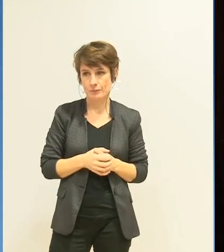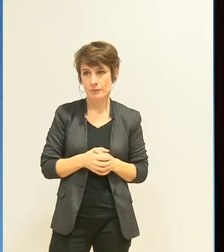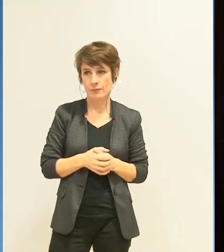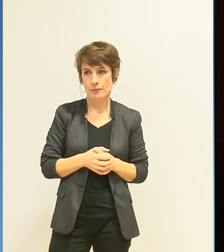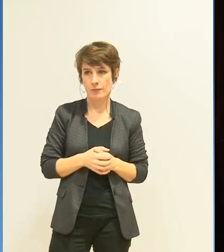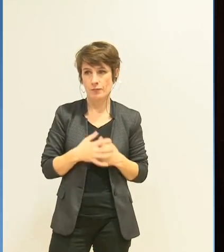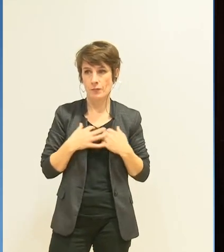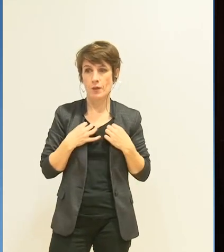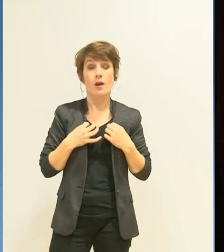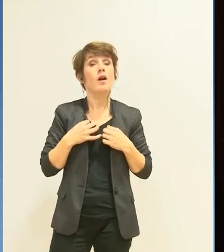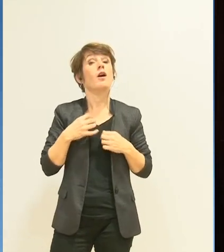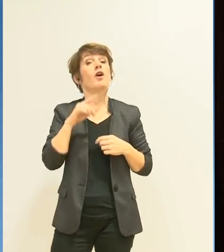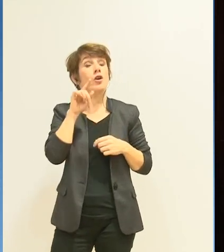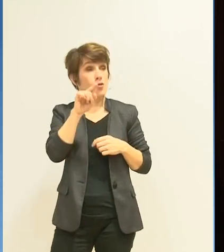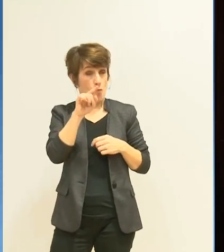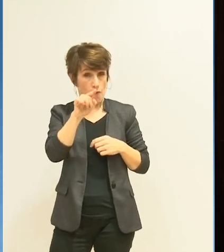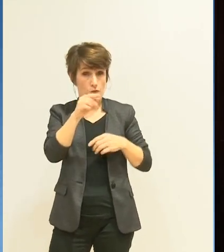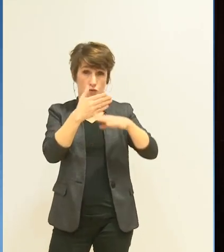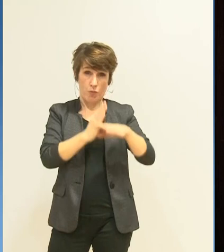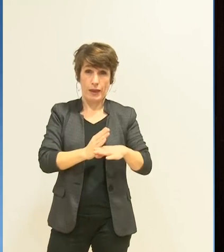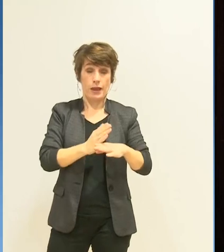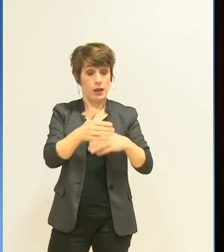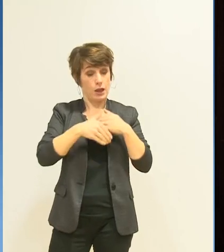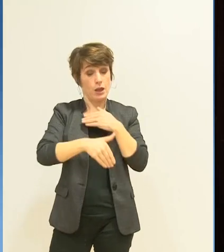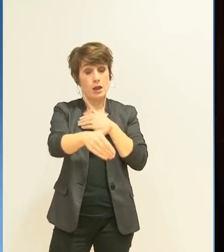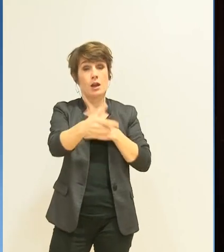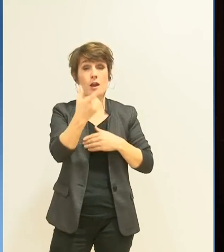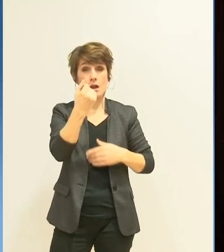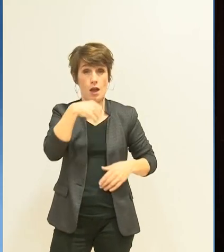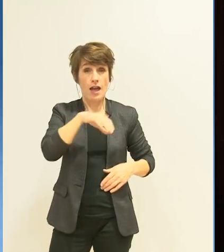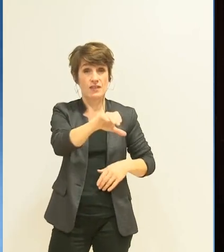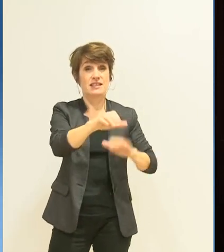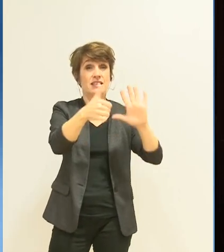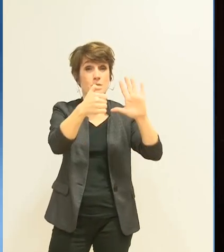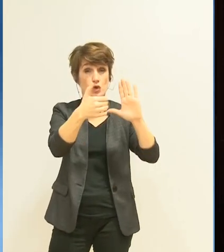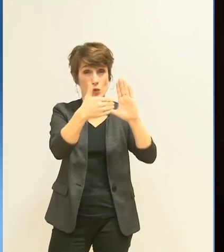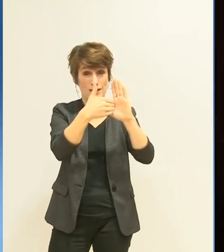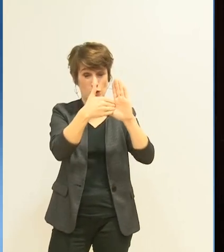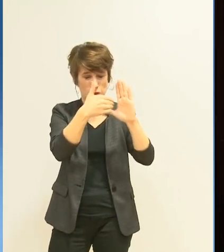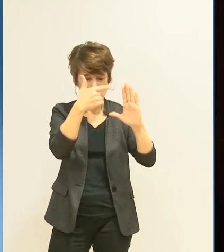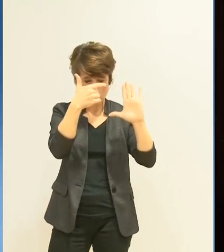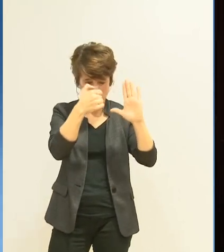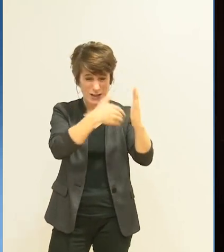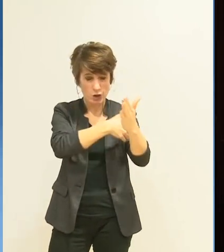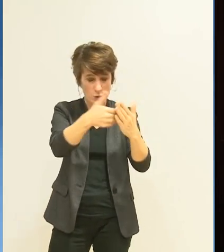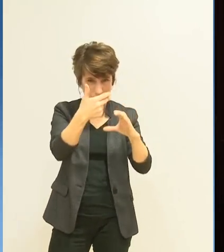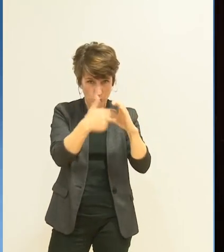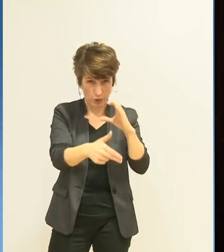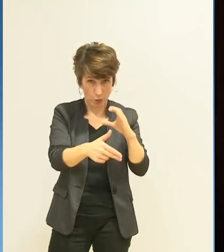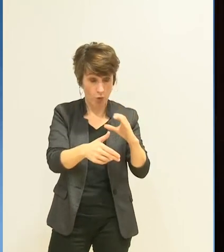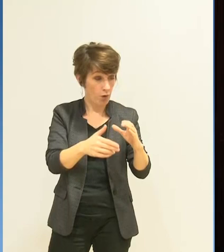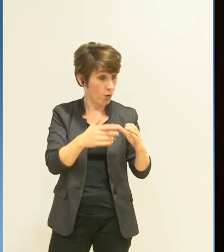d'investir 60 millions d'euros sur ce plan école ce qu'on constate c'est que cet investissement a pris du